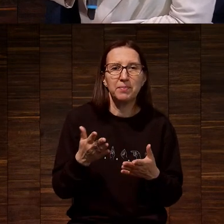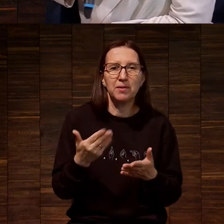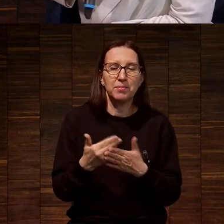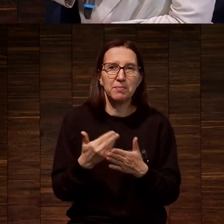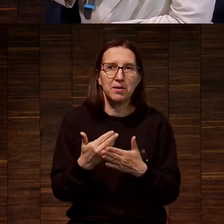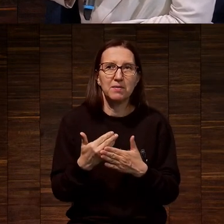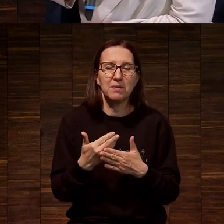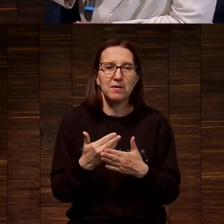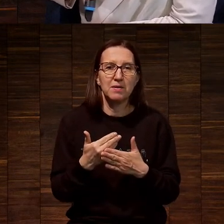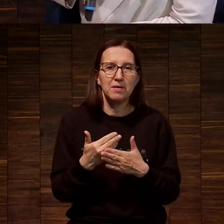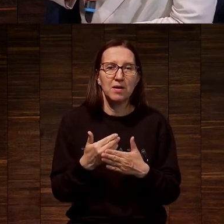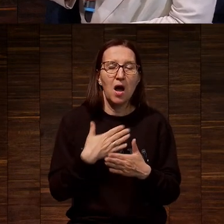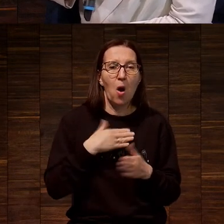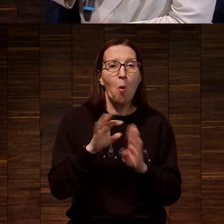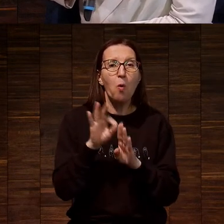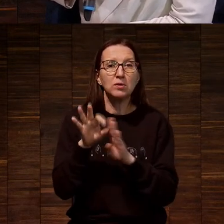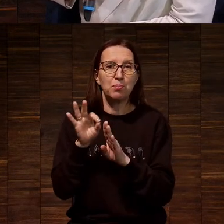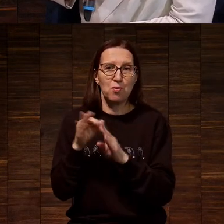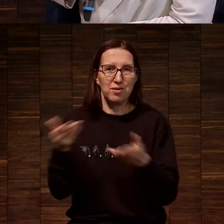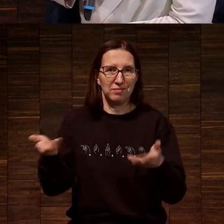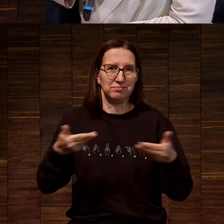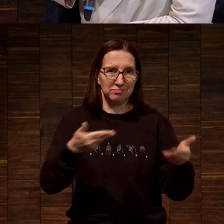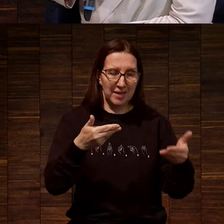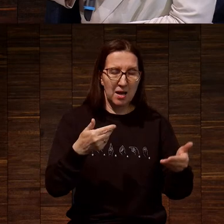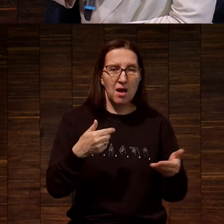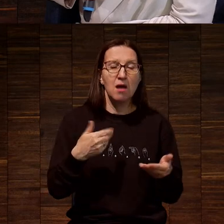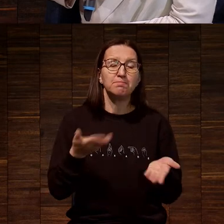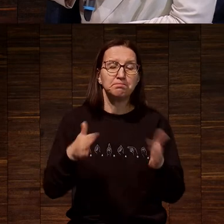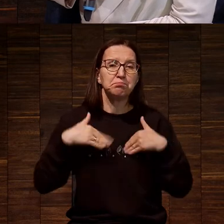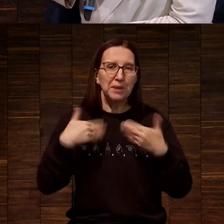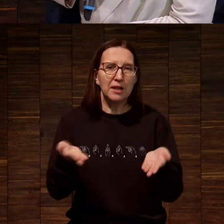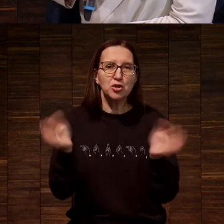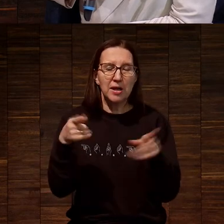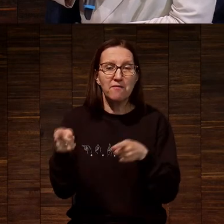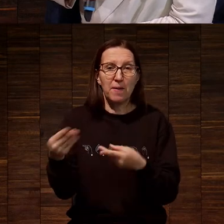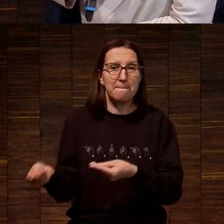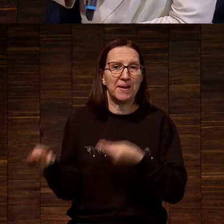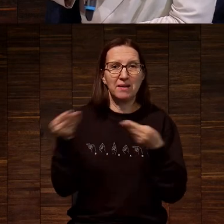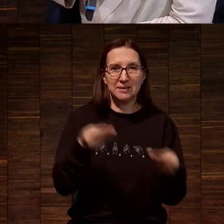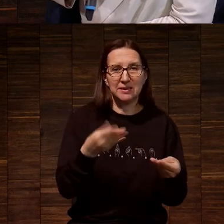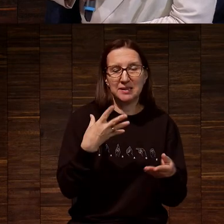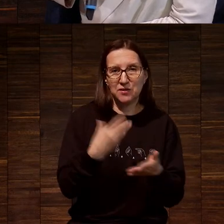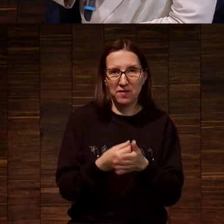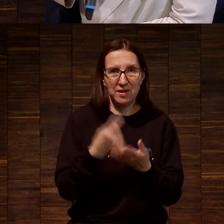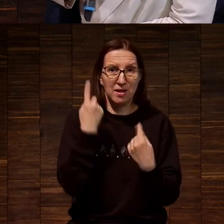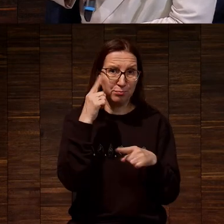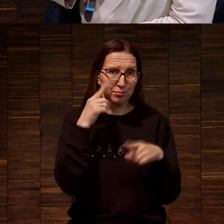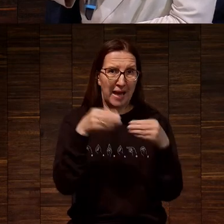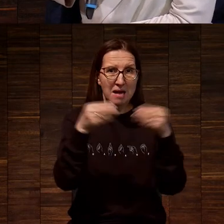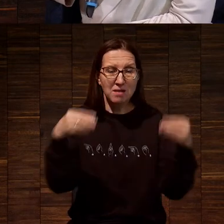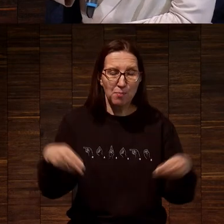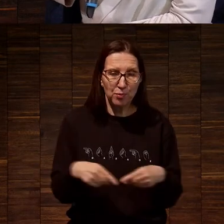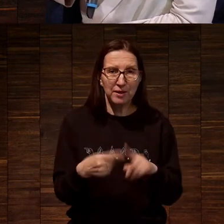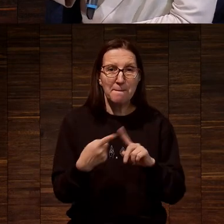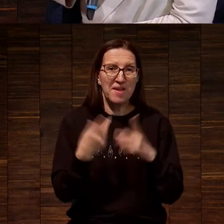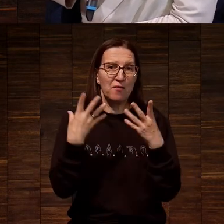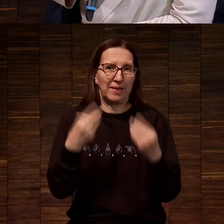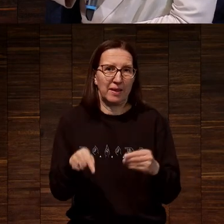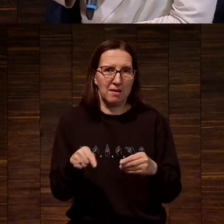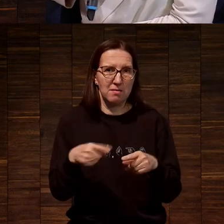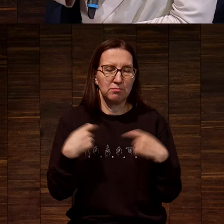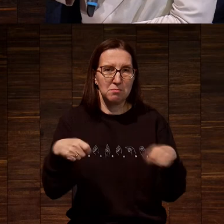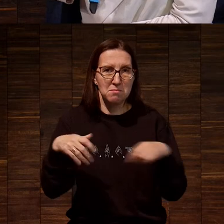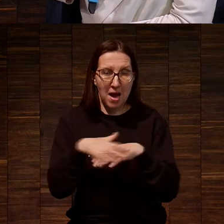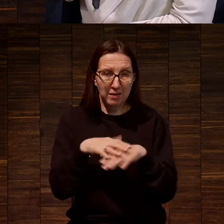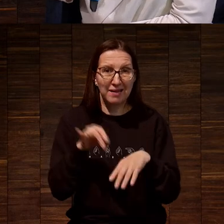причинам наш отбор, принести свою работу в первый день работы проекта